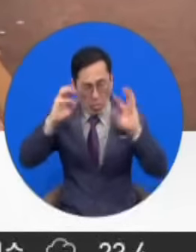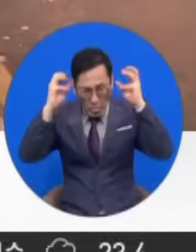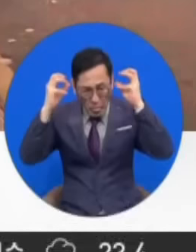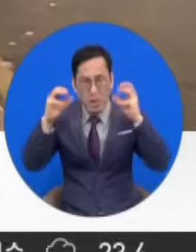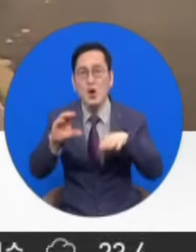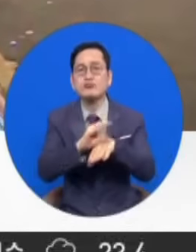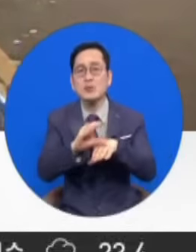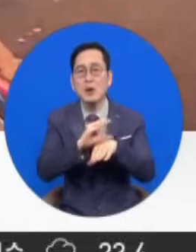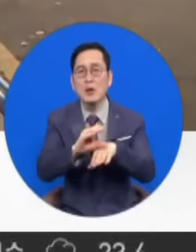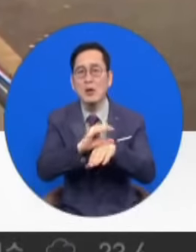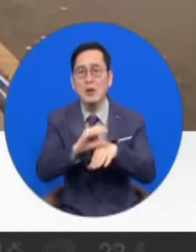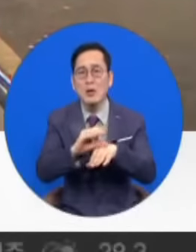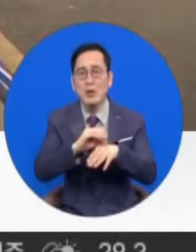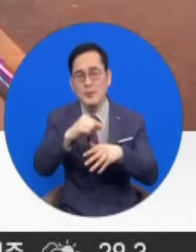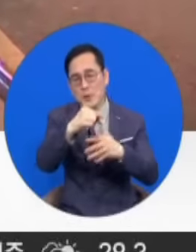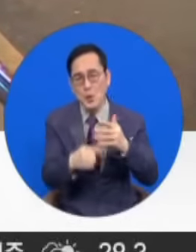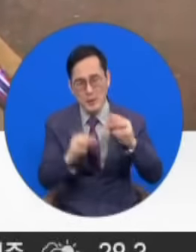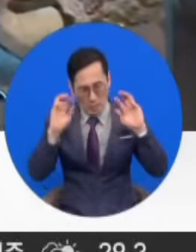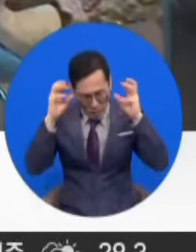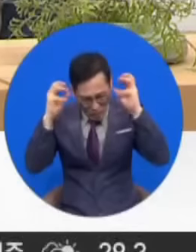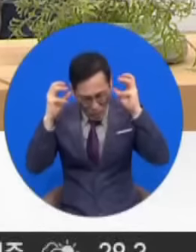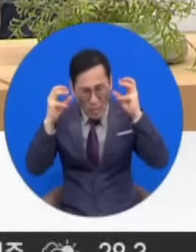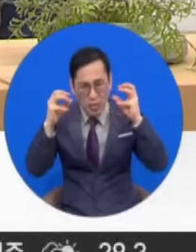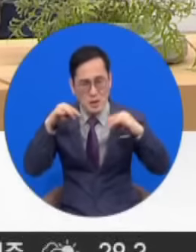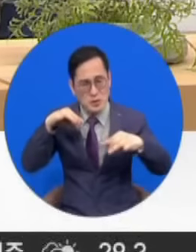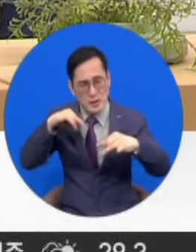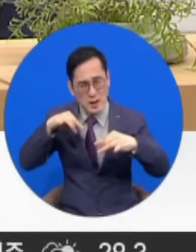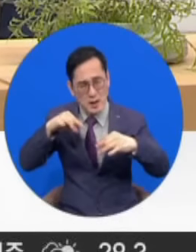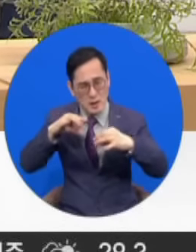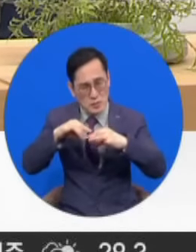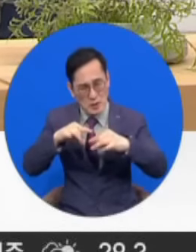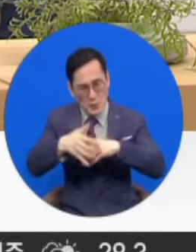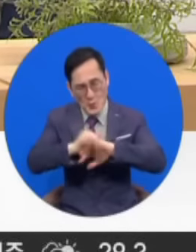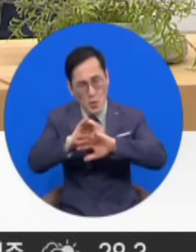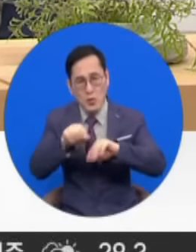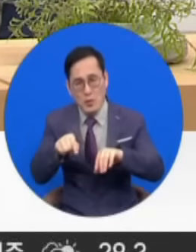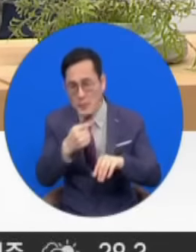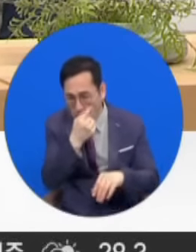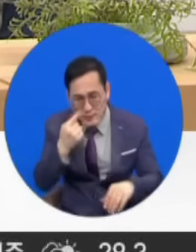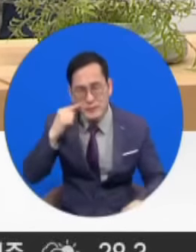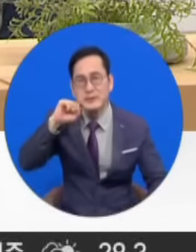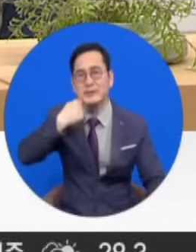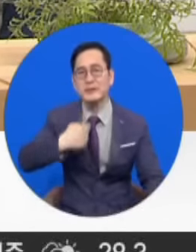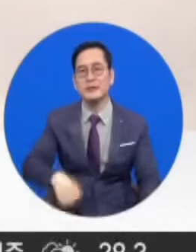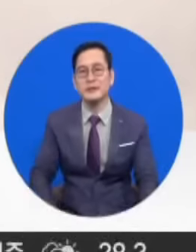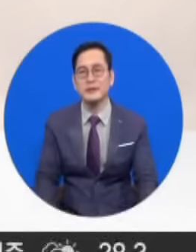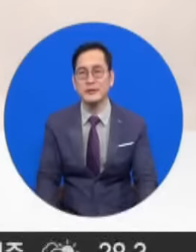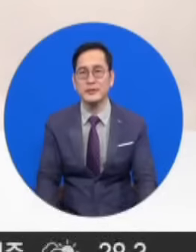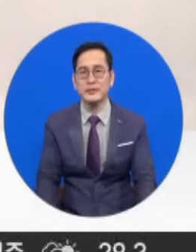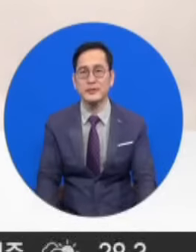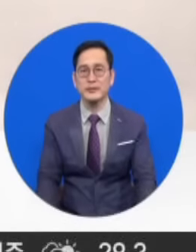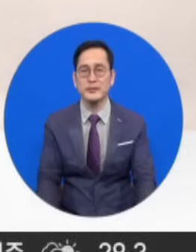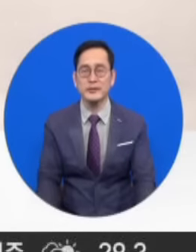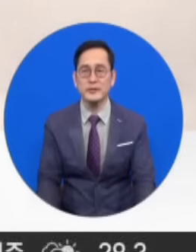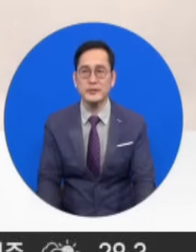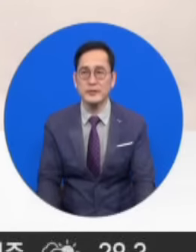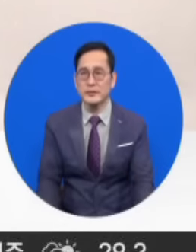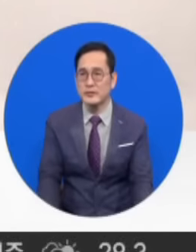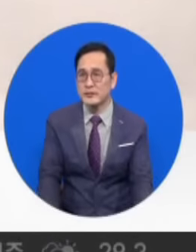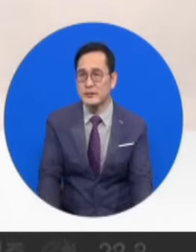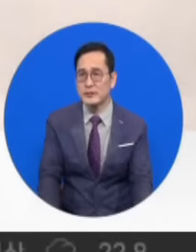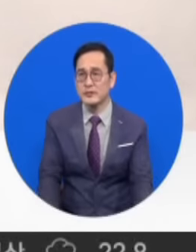컴퓨터 소프트웨어 전자화가 많이 되어 있기 때문인 거죠. 그렇죠. 그래서 예. 아마 뭐 우리 이항수 의원께서 아까 법안 발의를 한다고